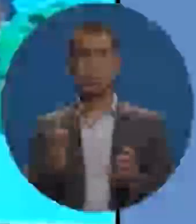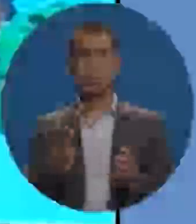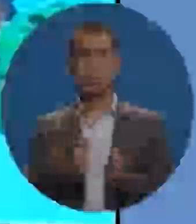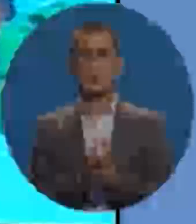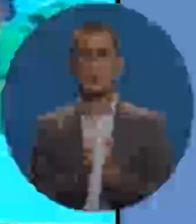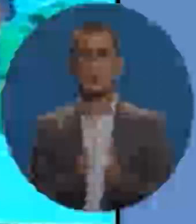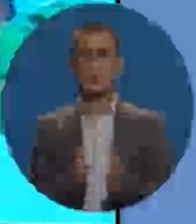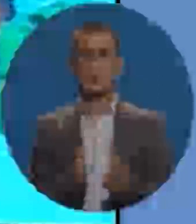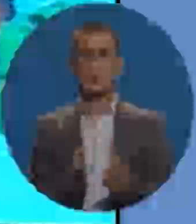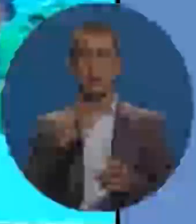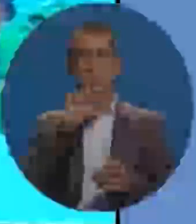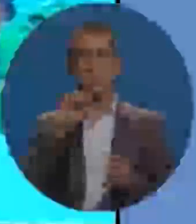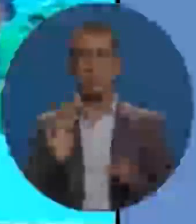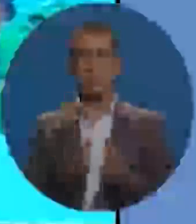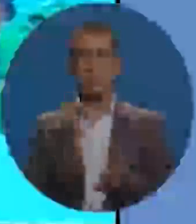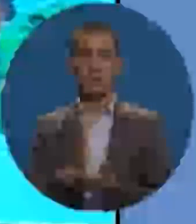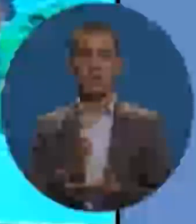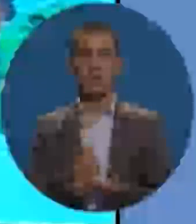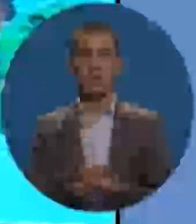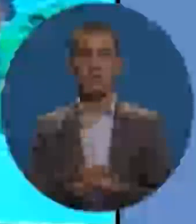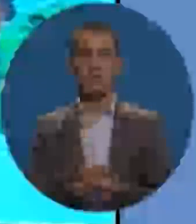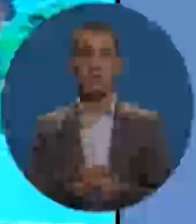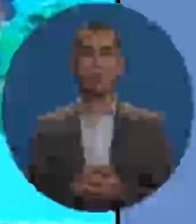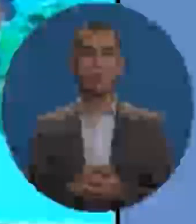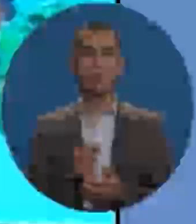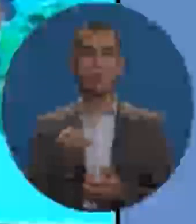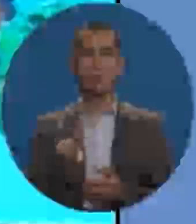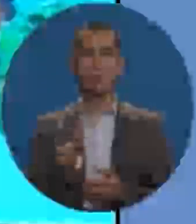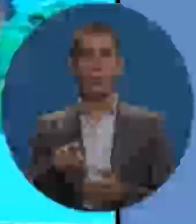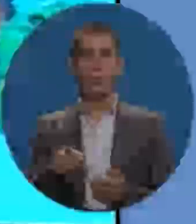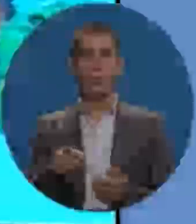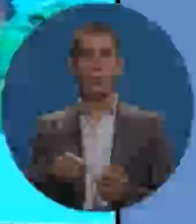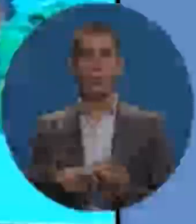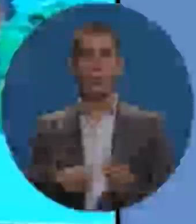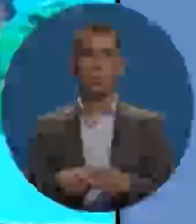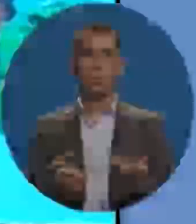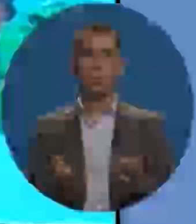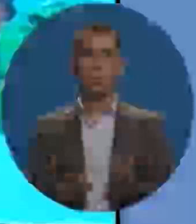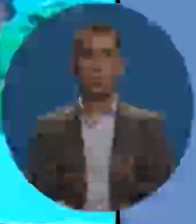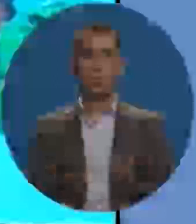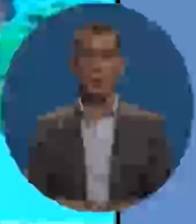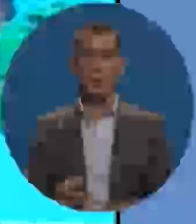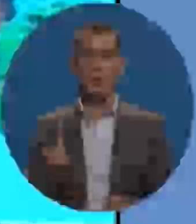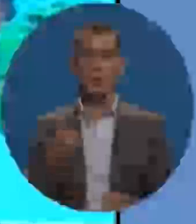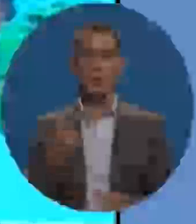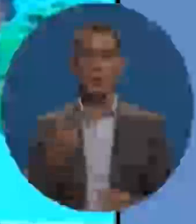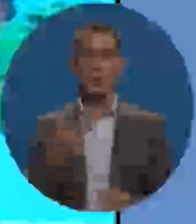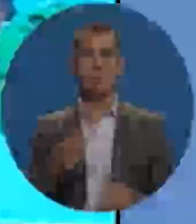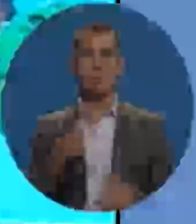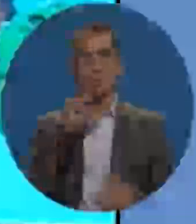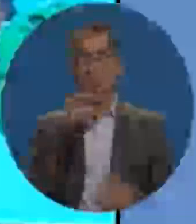шөжесі бар. Демек, бізлерге бұл жерде екінші тауықтың қанша